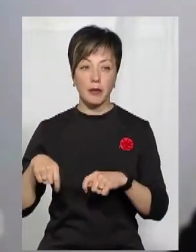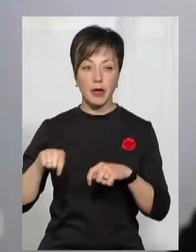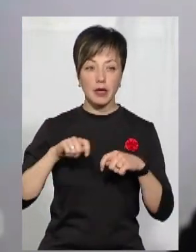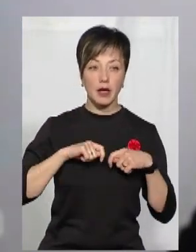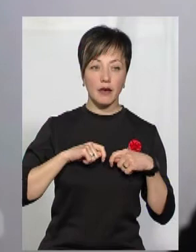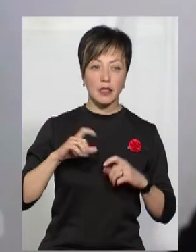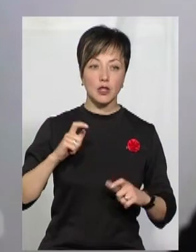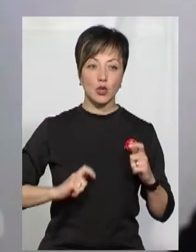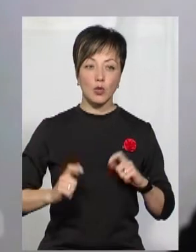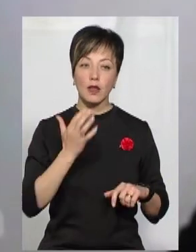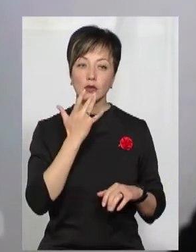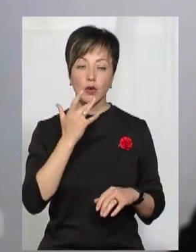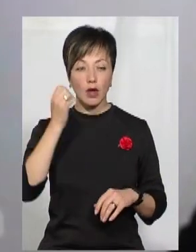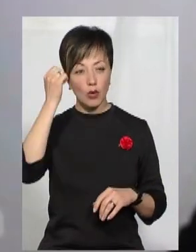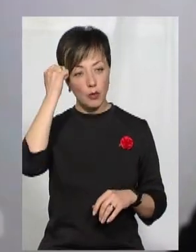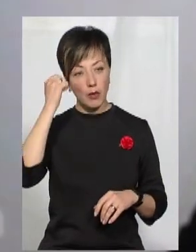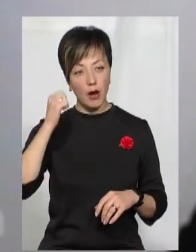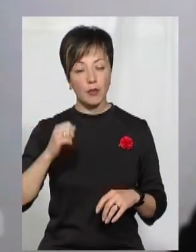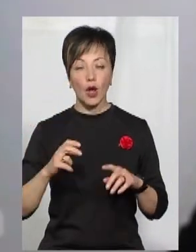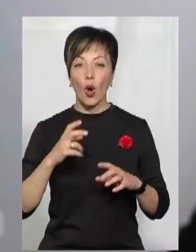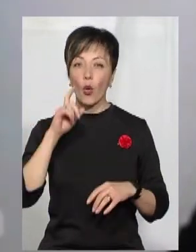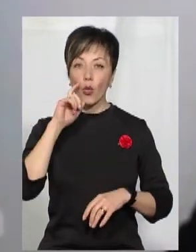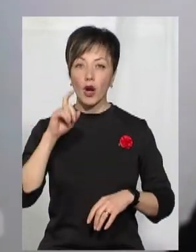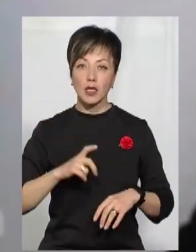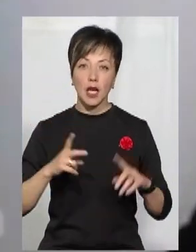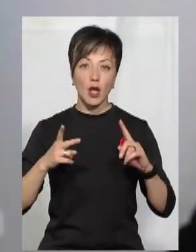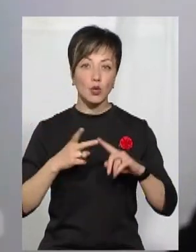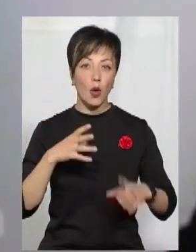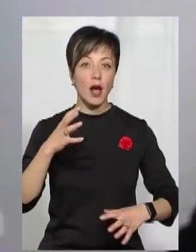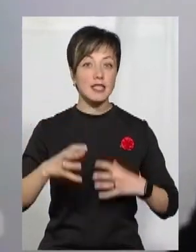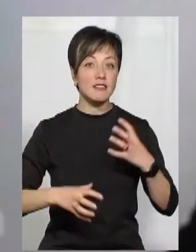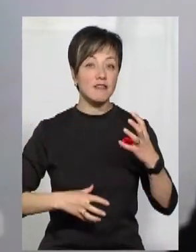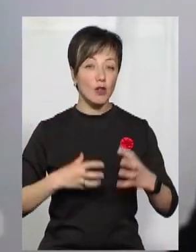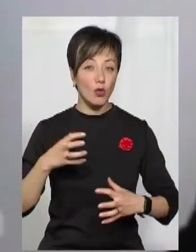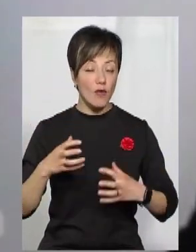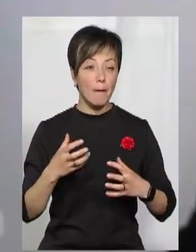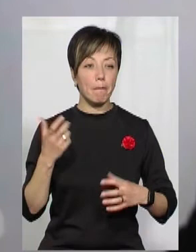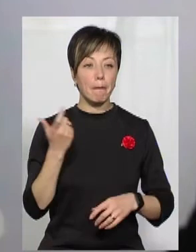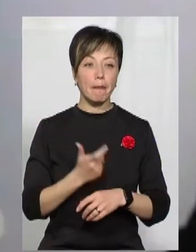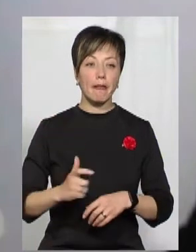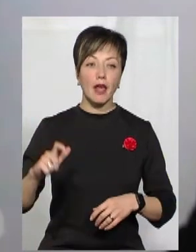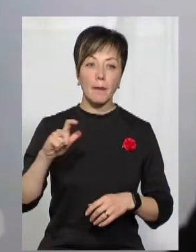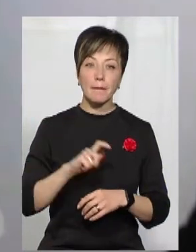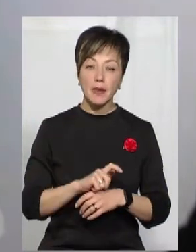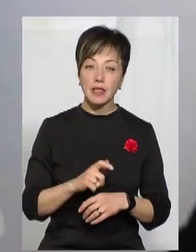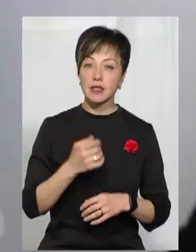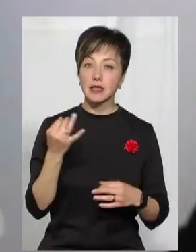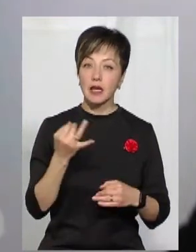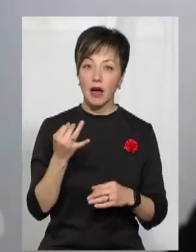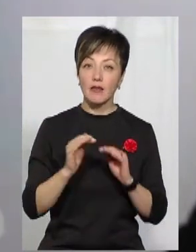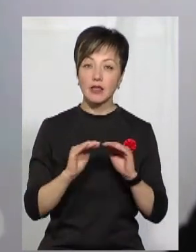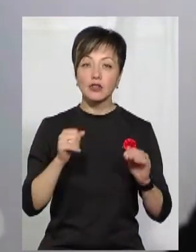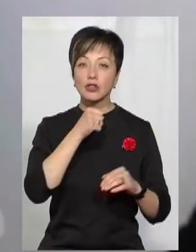Інститут національної пам'яті, Українська Друга світова. Ось, то найбільш цікаво учням старших